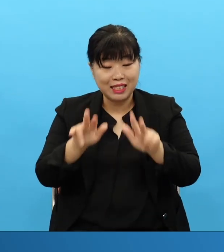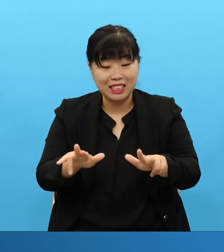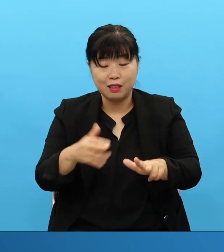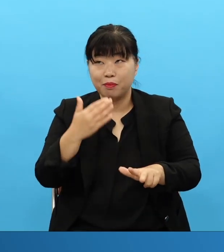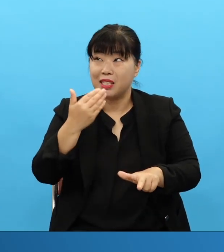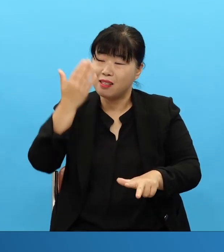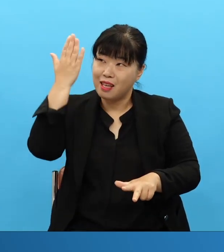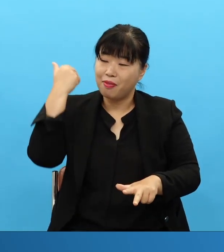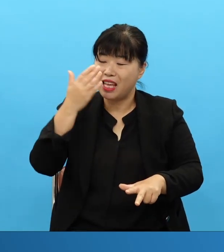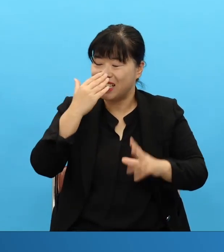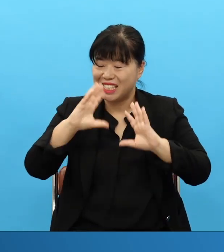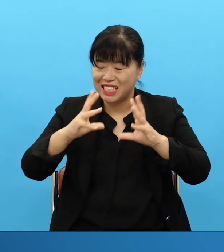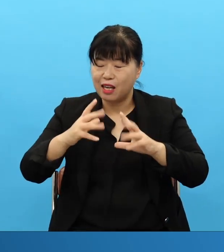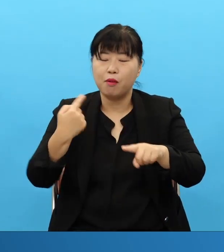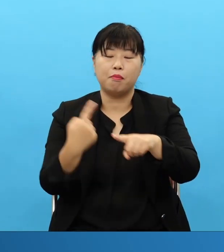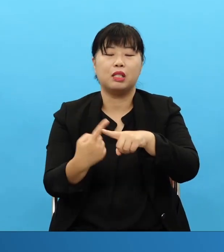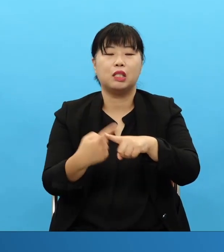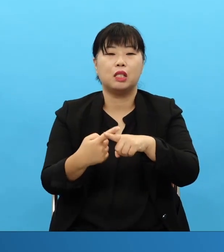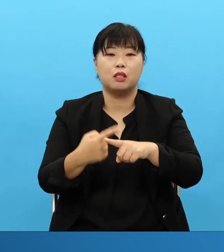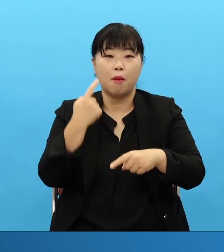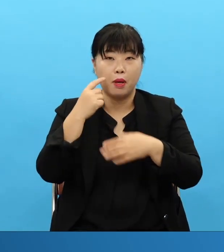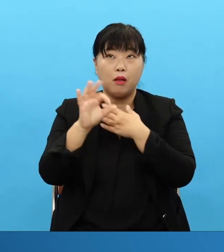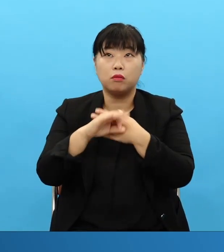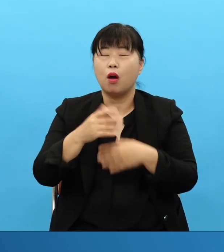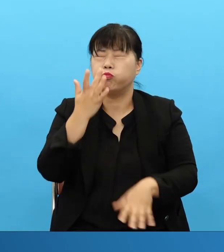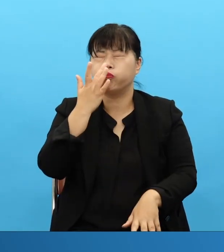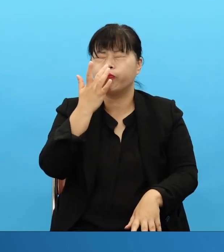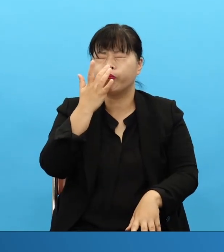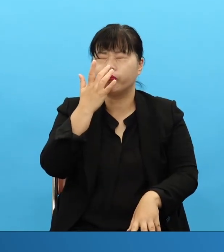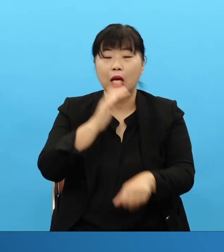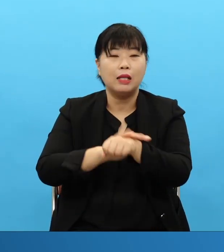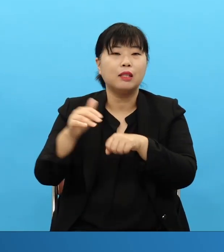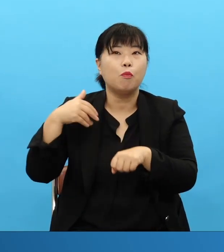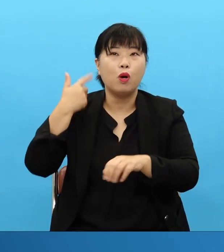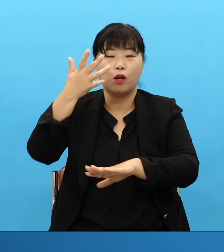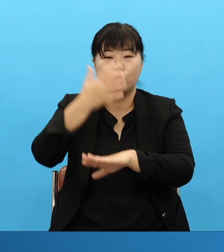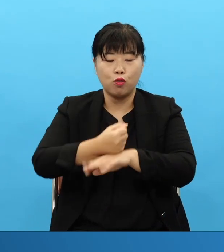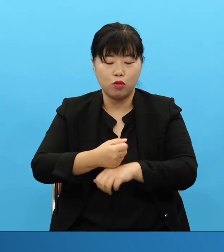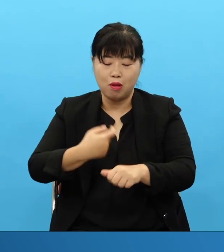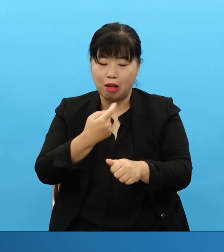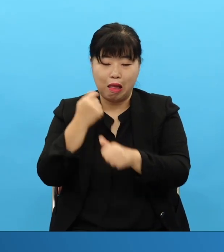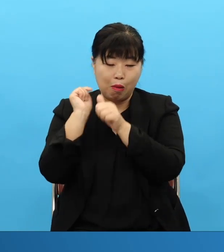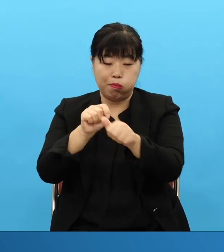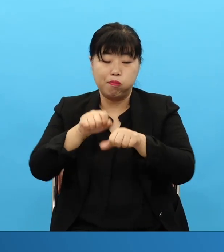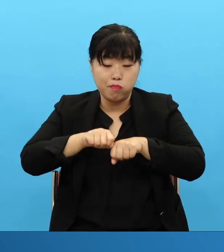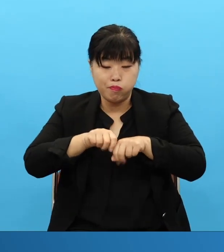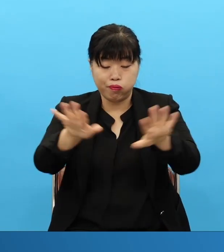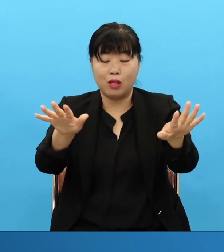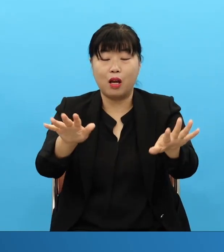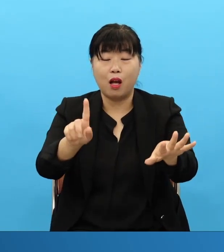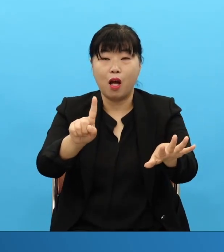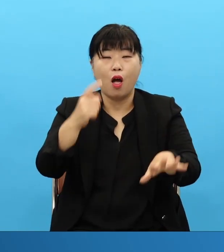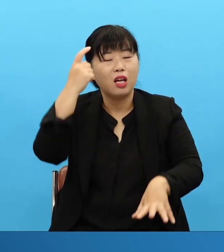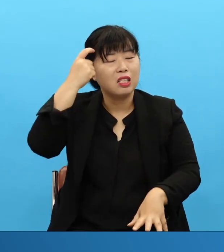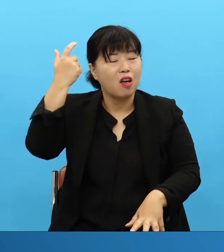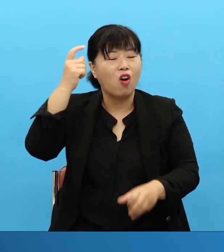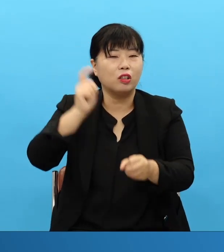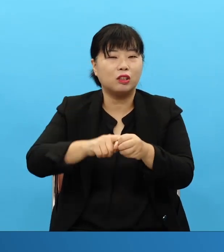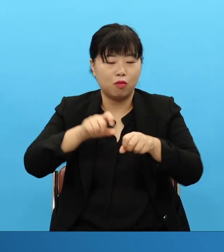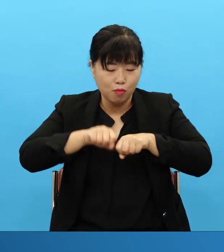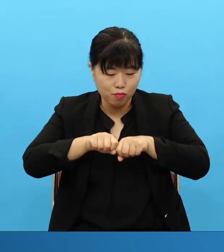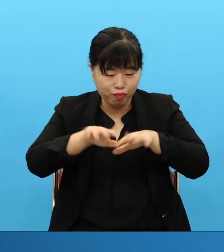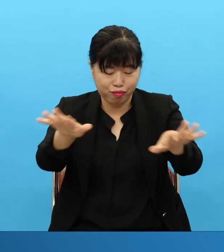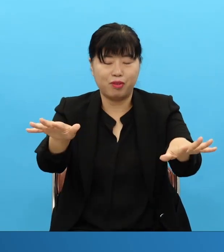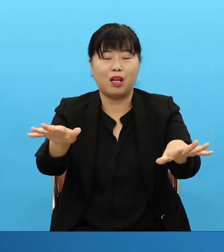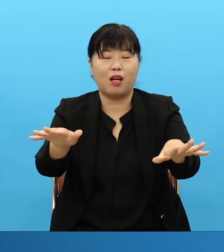right now, but spiritually we are slaves. 어떤 경우도 여러분은 실패할 수 없어요. And no matter